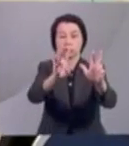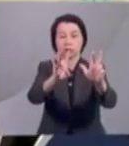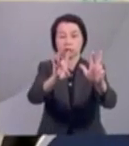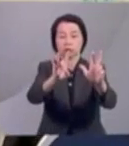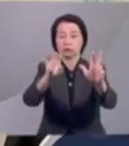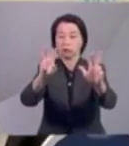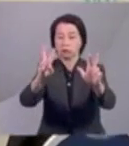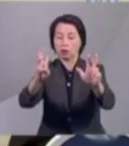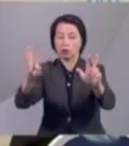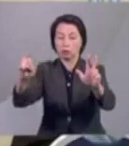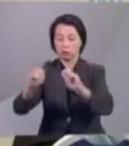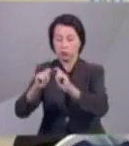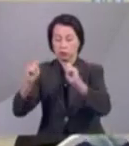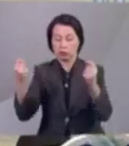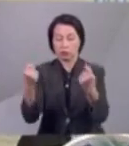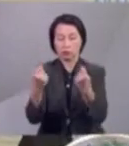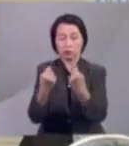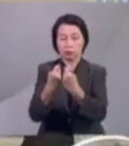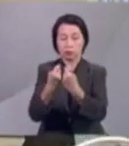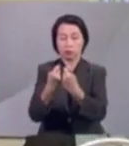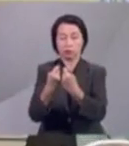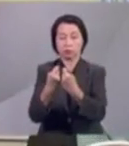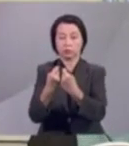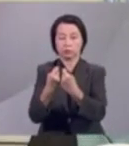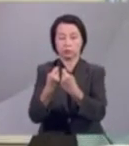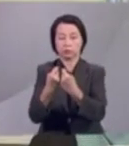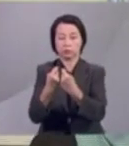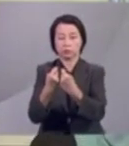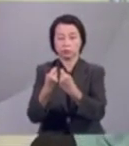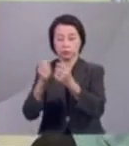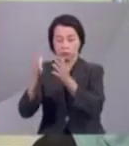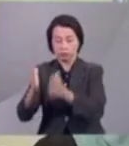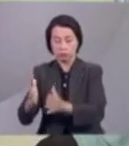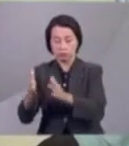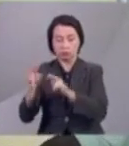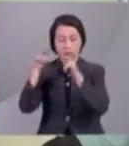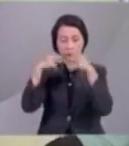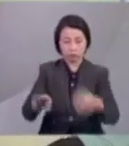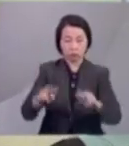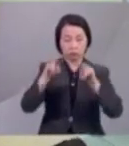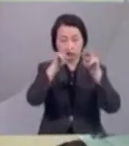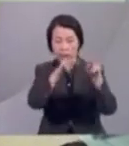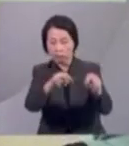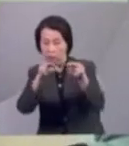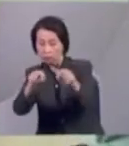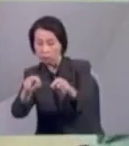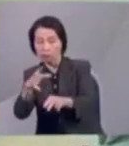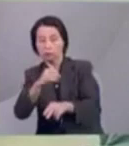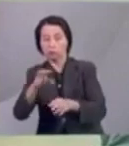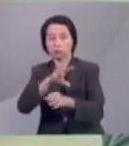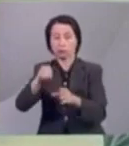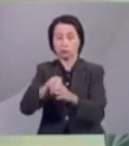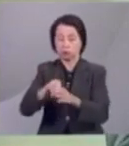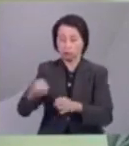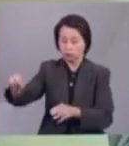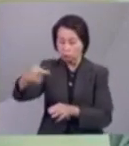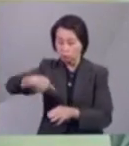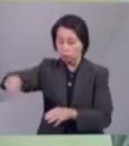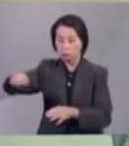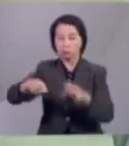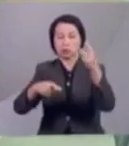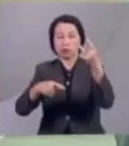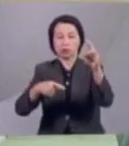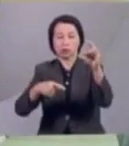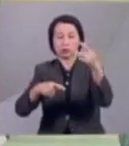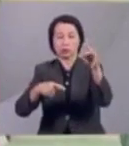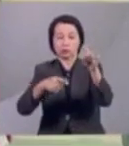3,860 pasukan pematuhan telah membuat pemantauan dan melibatkan seramai